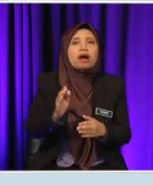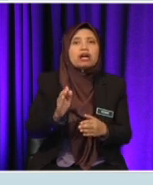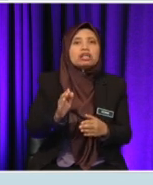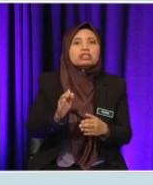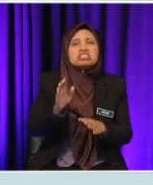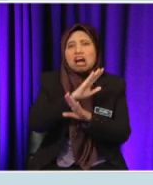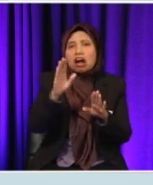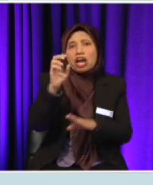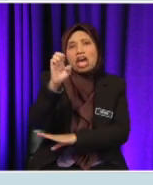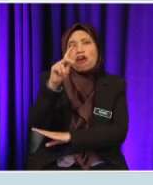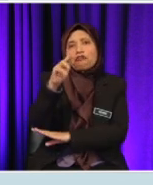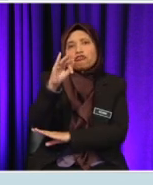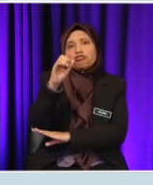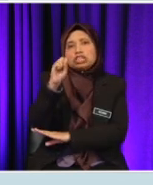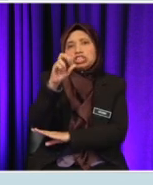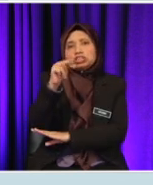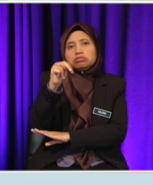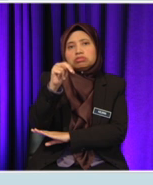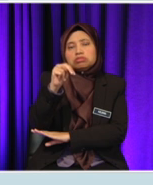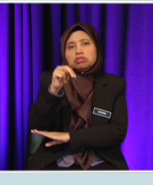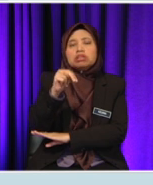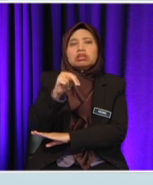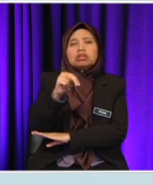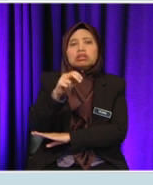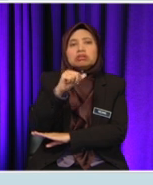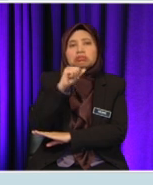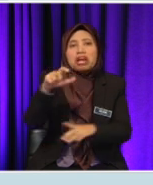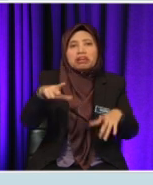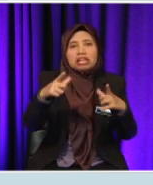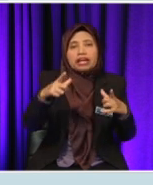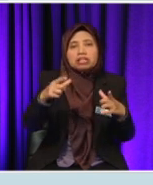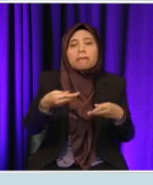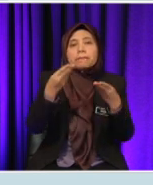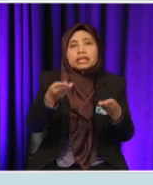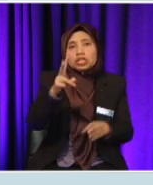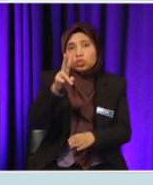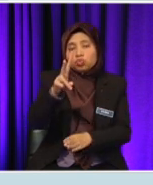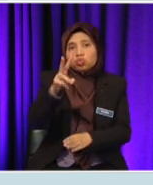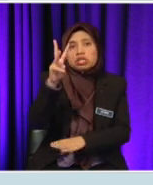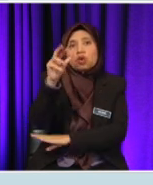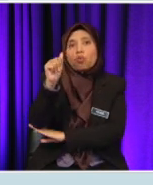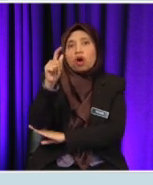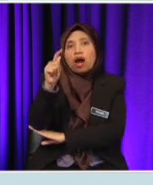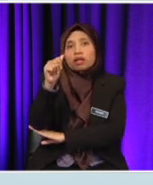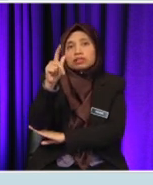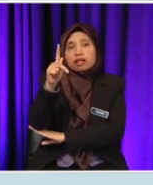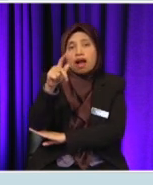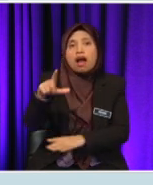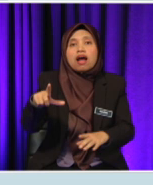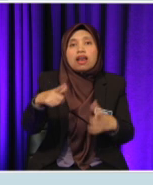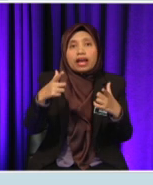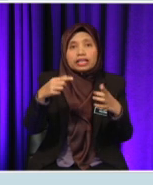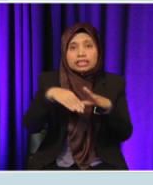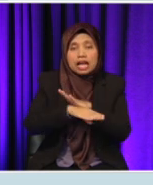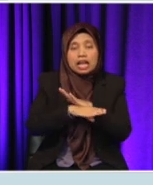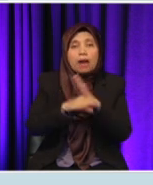penghematan pengangkutan awam bukan hanya ketein tapi juga lain-lain oke berikan dua watak lain dalam cerpen selain